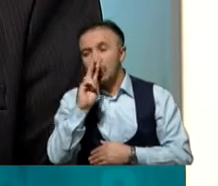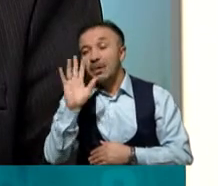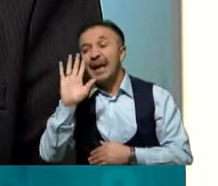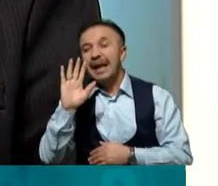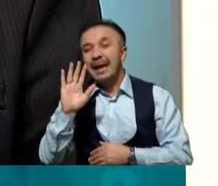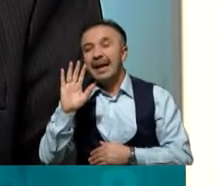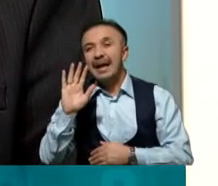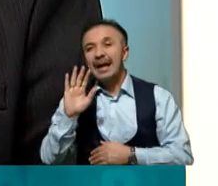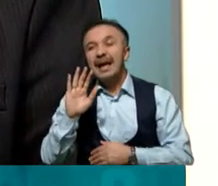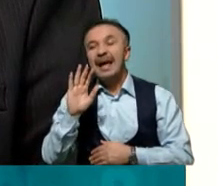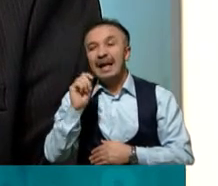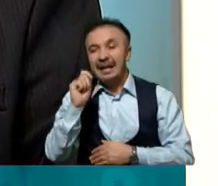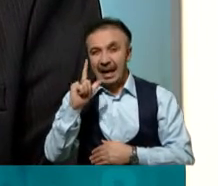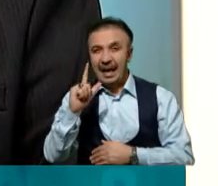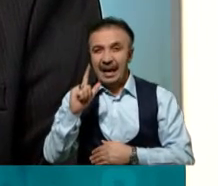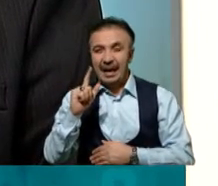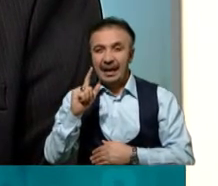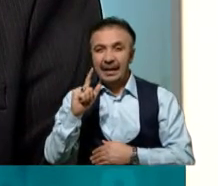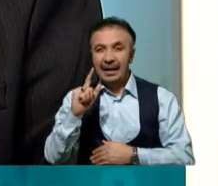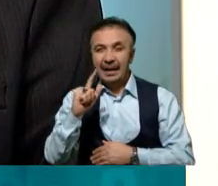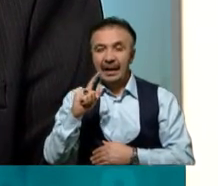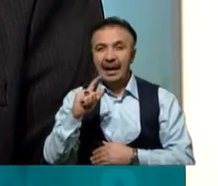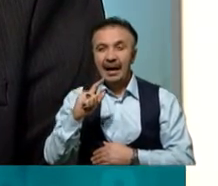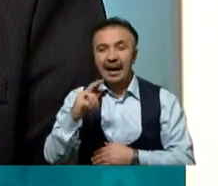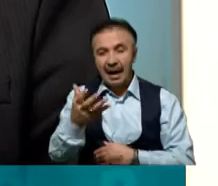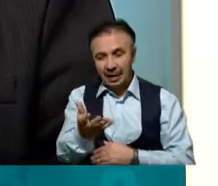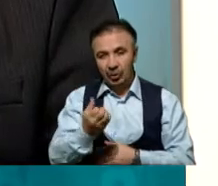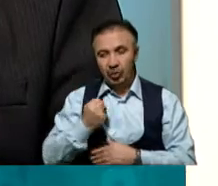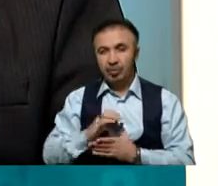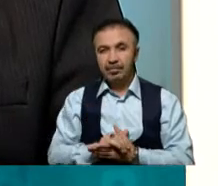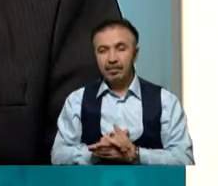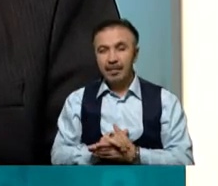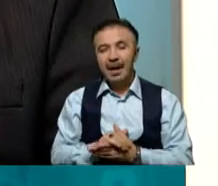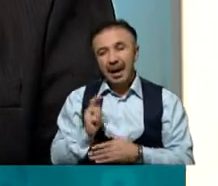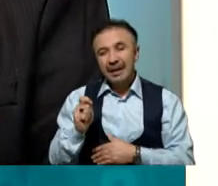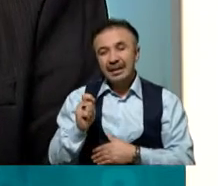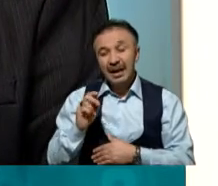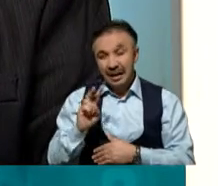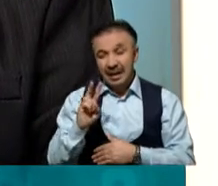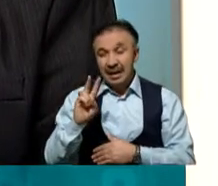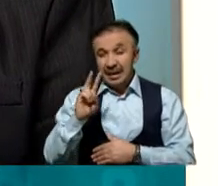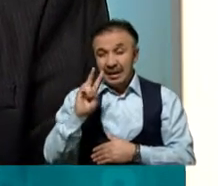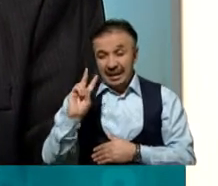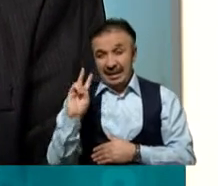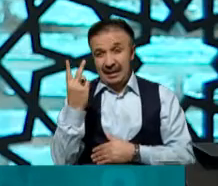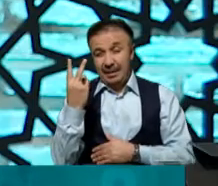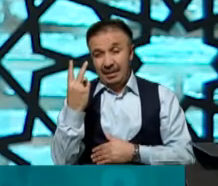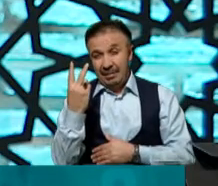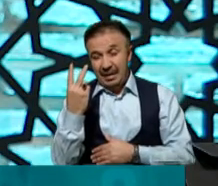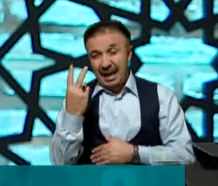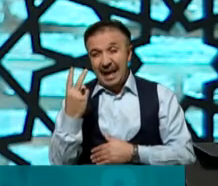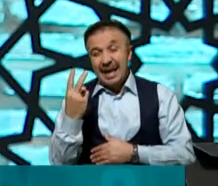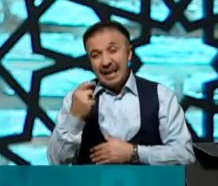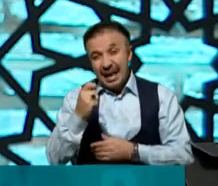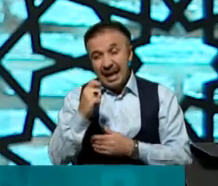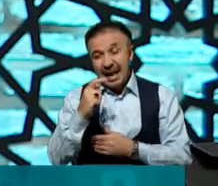kardeşimiz buzdolabı alırken aslında 2000 liralık buzdolabını bu faizden dolayı